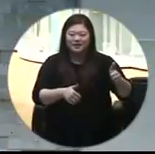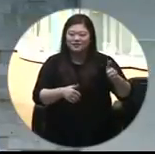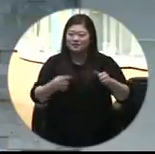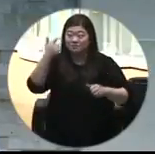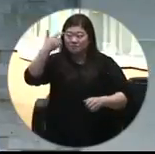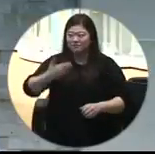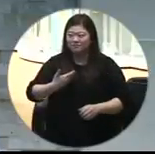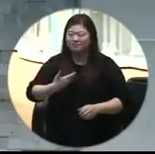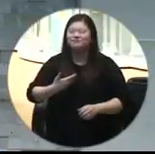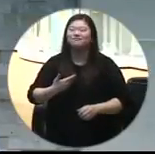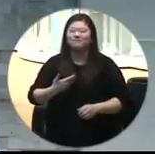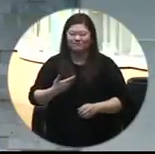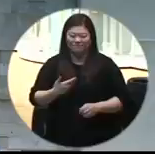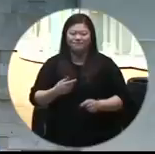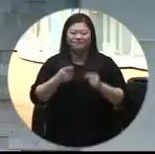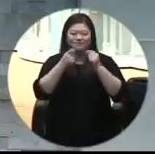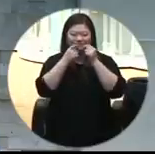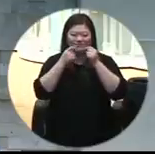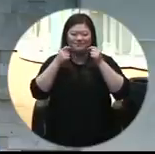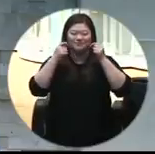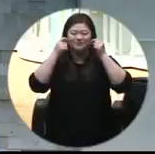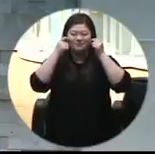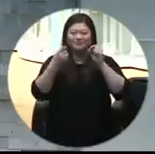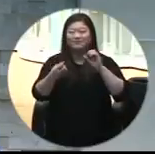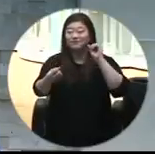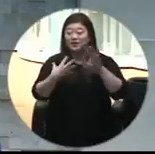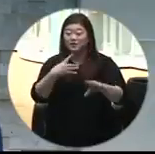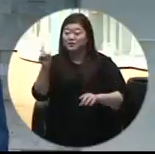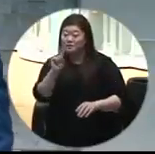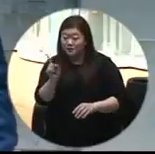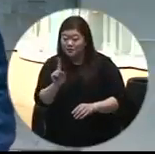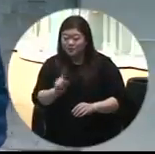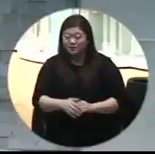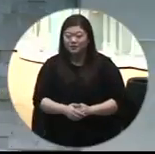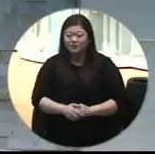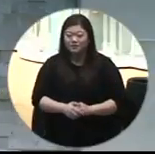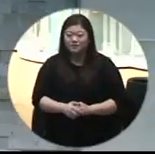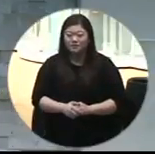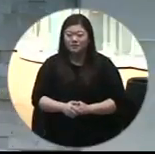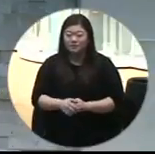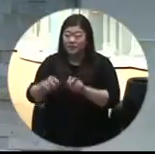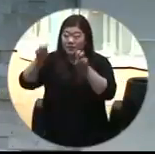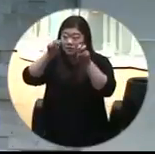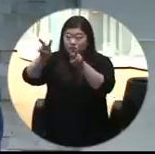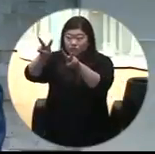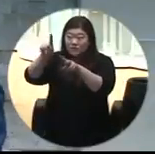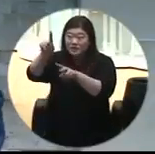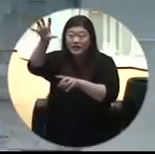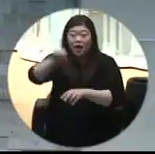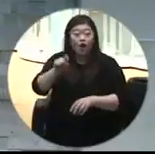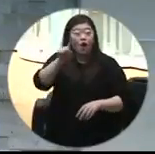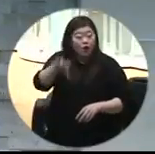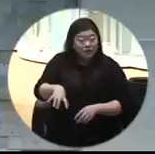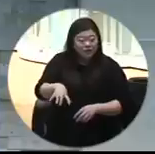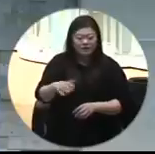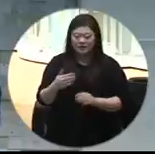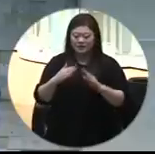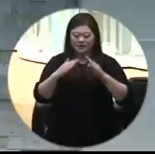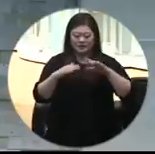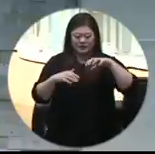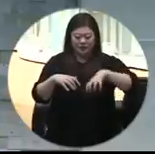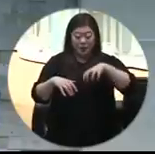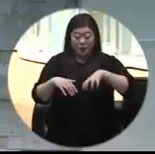웃으면서 이렇게 대답했습니다. 이 뿔은 여기서 얼마 되지 않는 곳에서